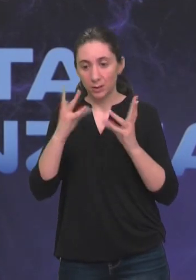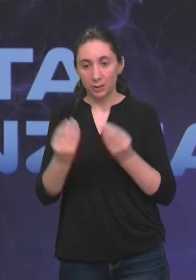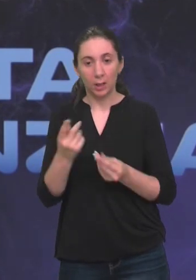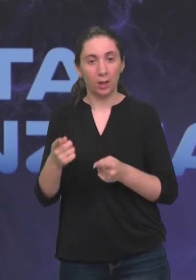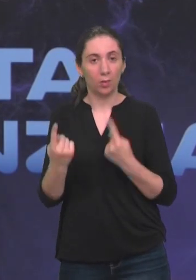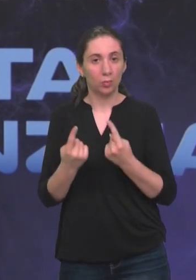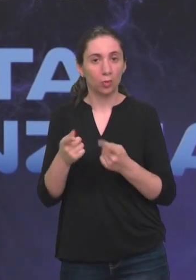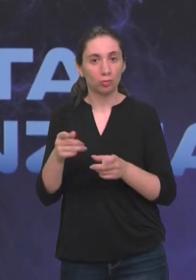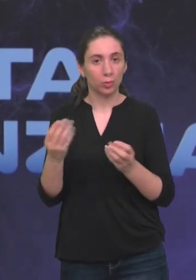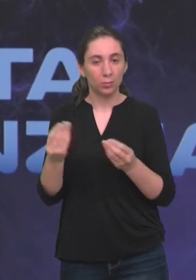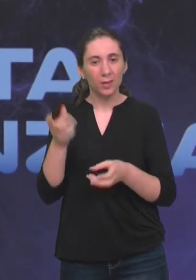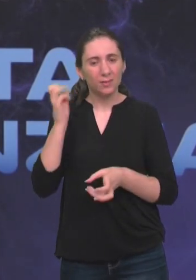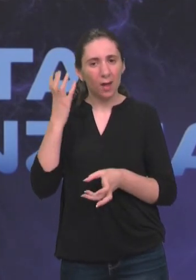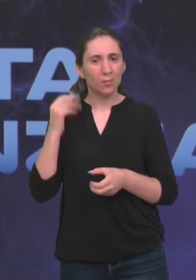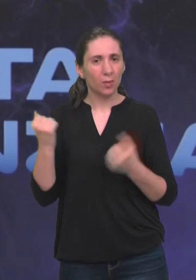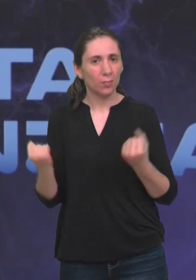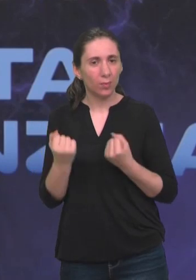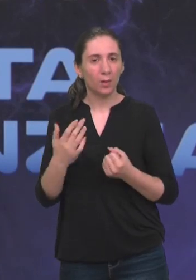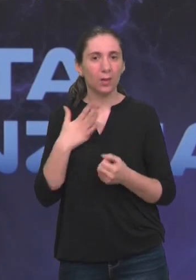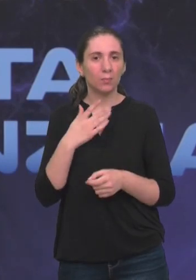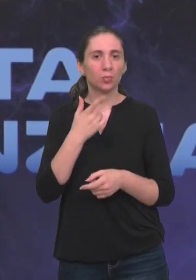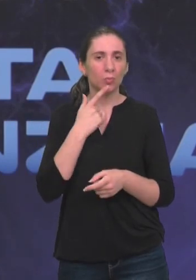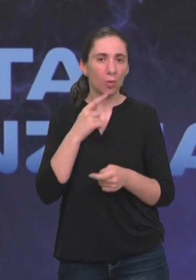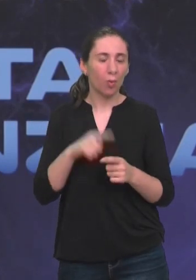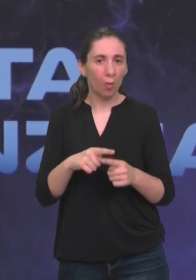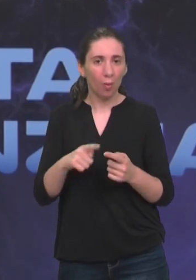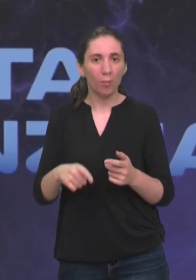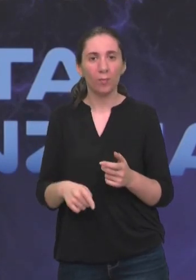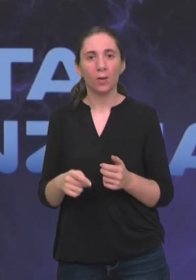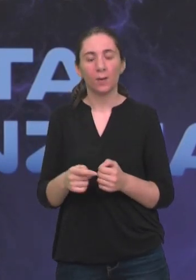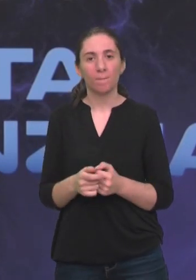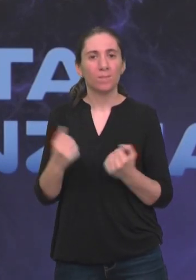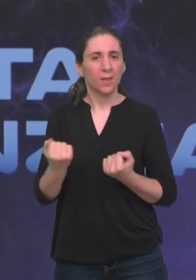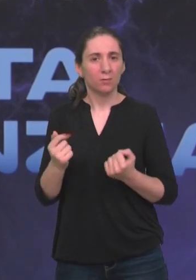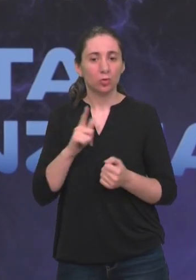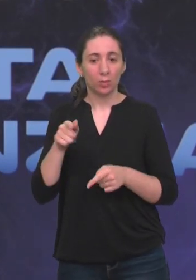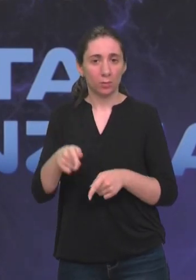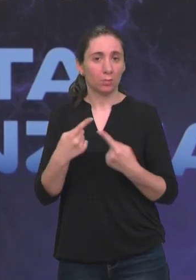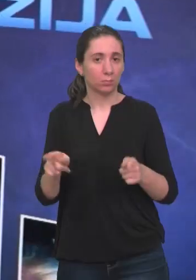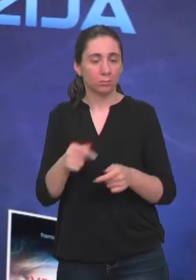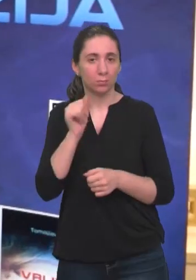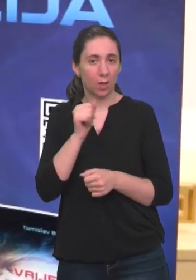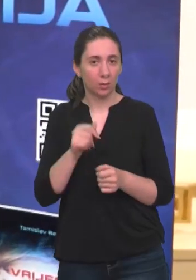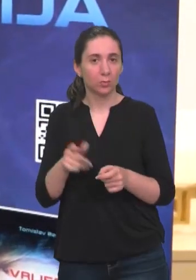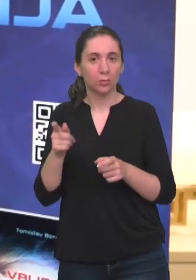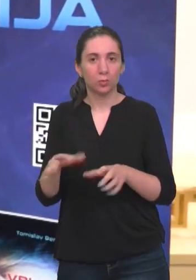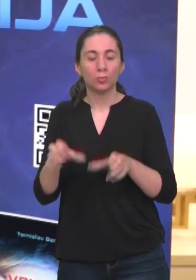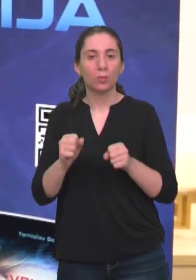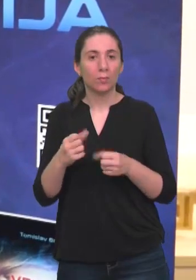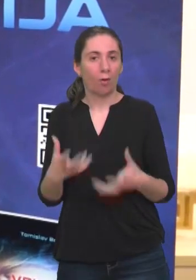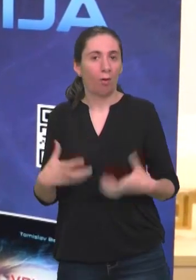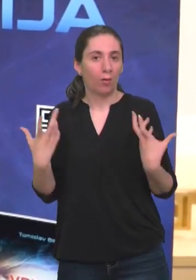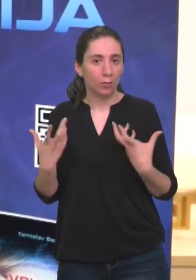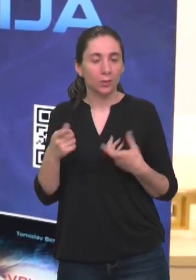događaja. Oni su se danima pripremali, imali su generalnu probu, jedva su čekali taj nastup i primili su se oduševljenjem, što